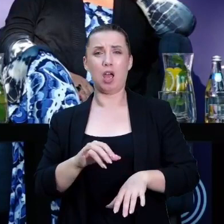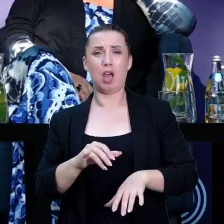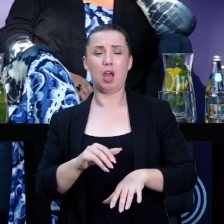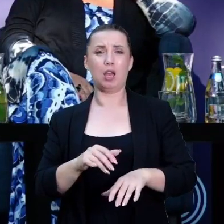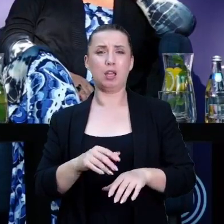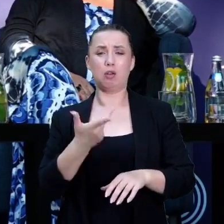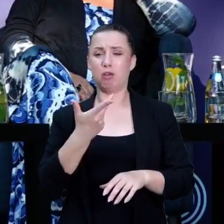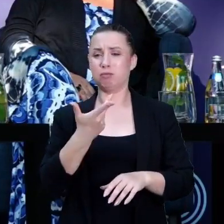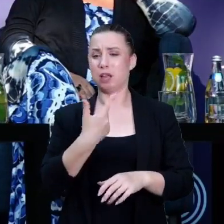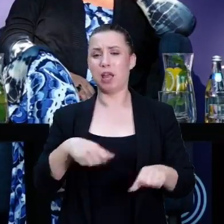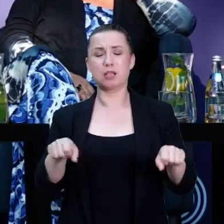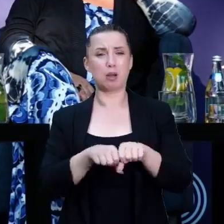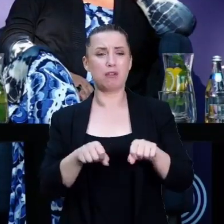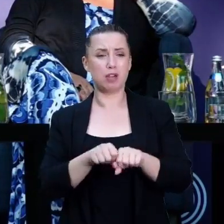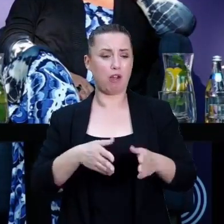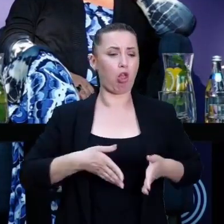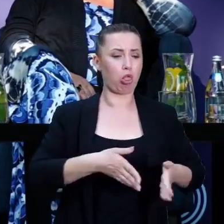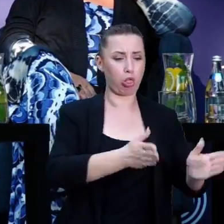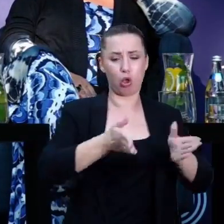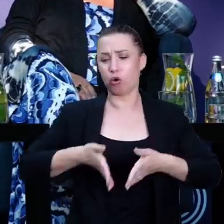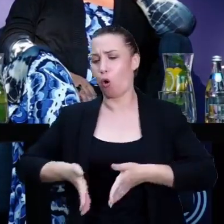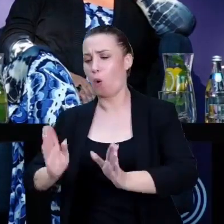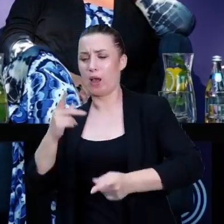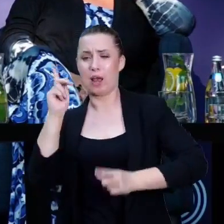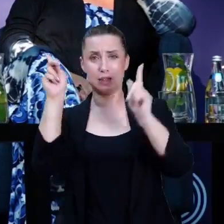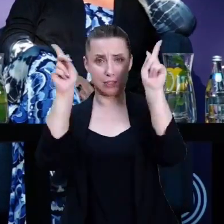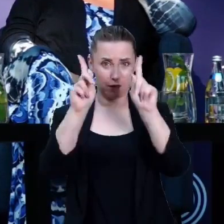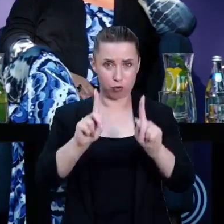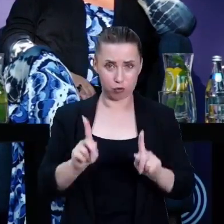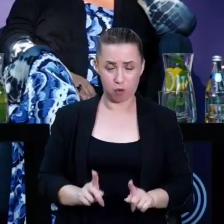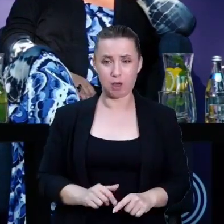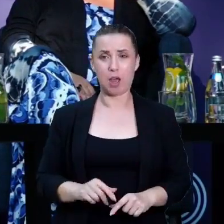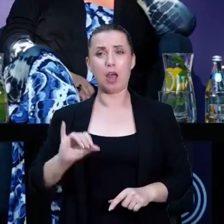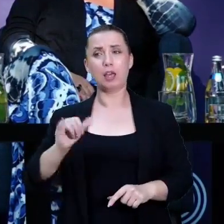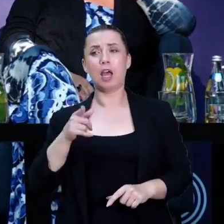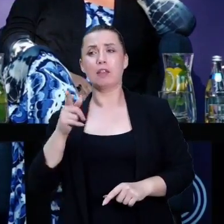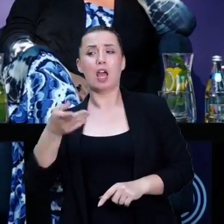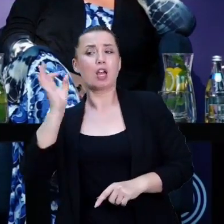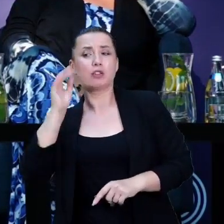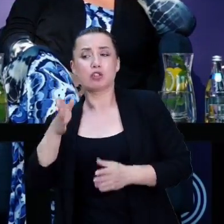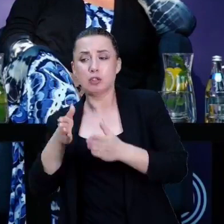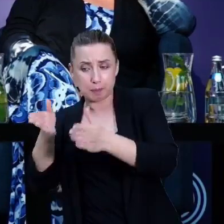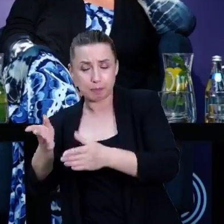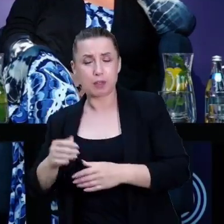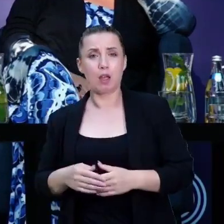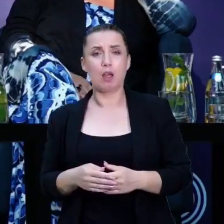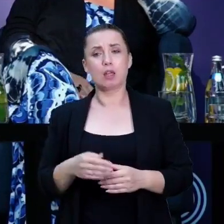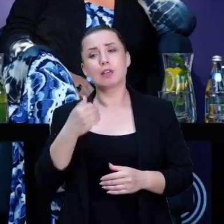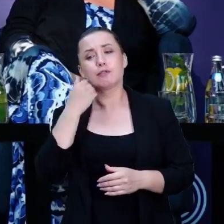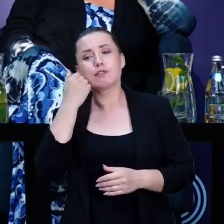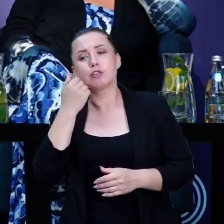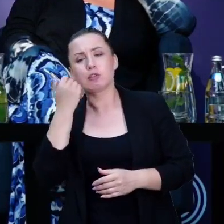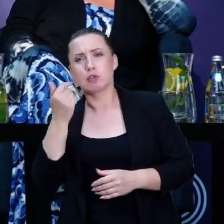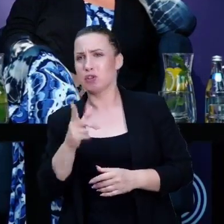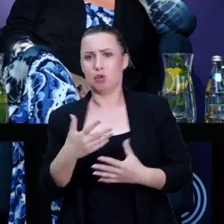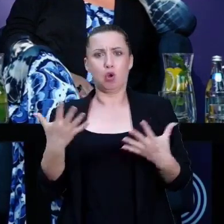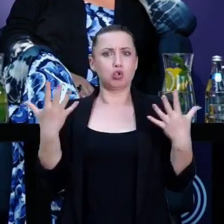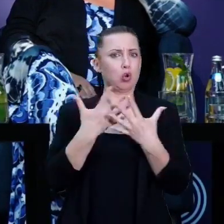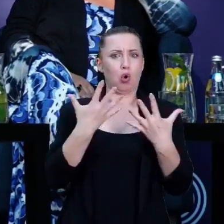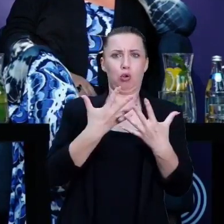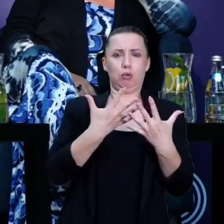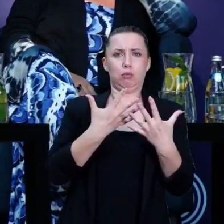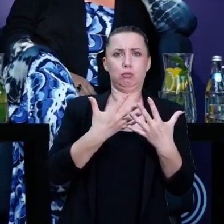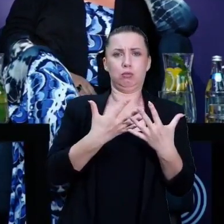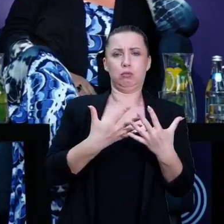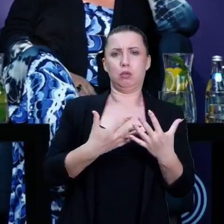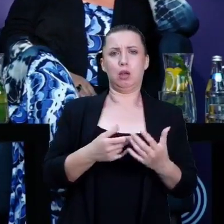trudności w stosunku do tego, jak one właśnie zachowują tę swoją cnotliwą skromność, jest taka porażająca. Wydaje